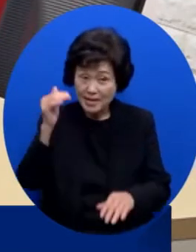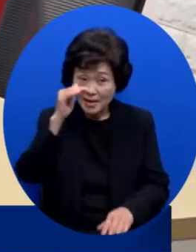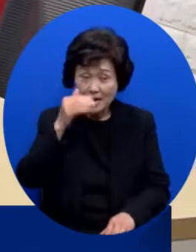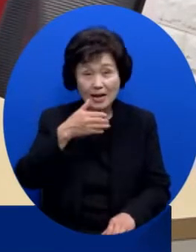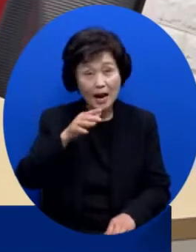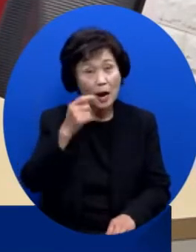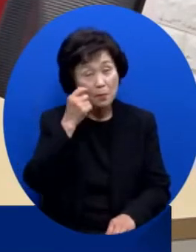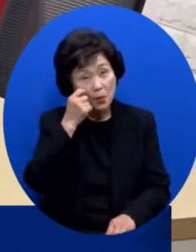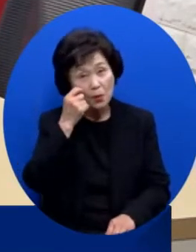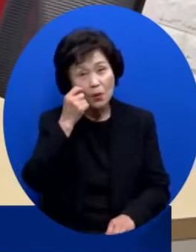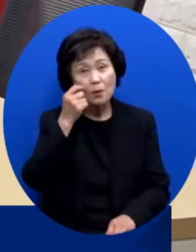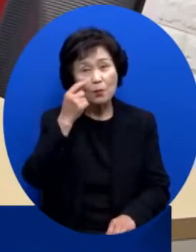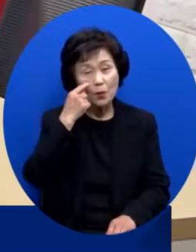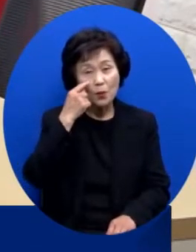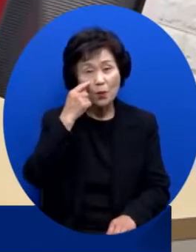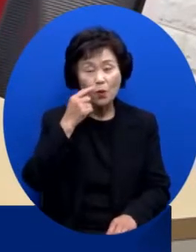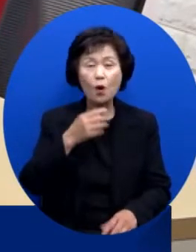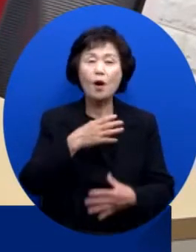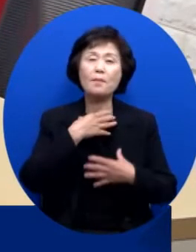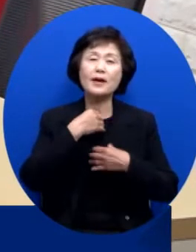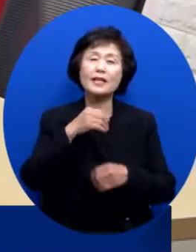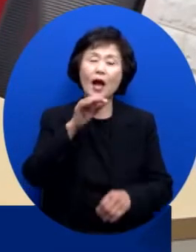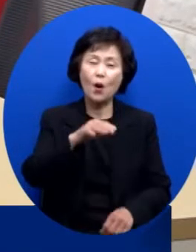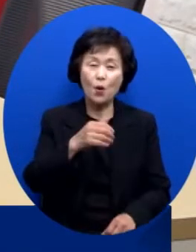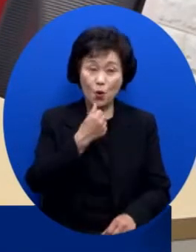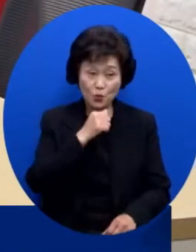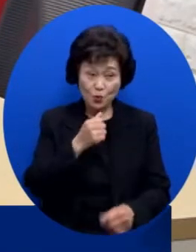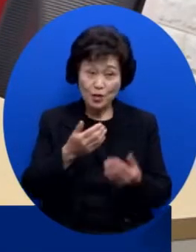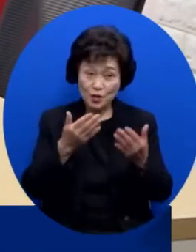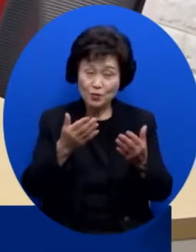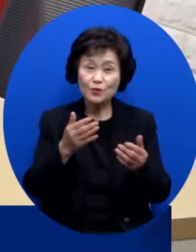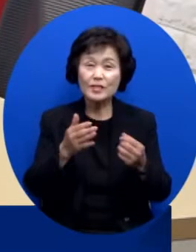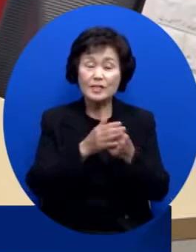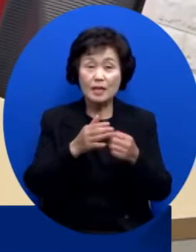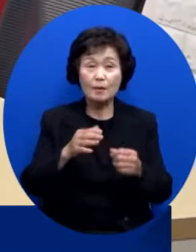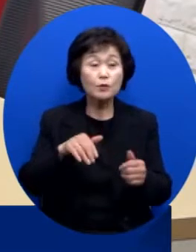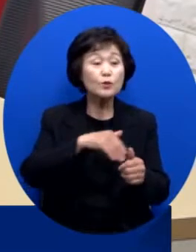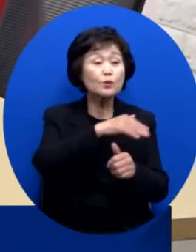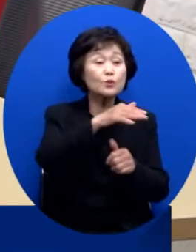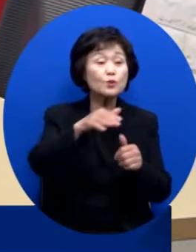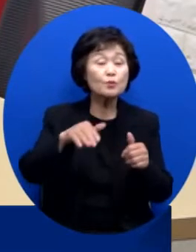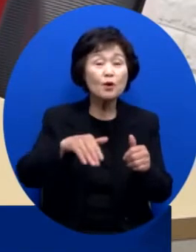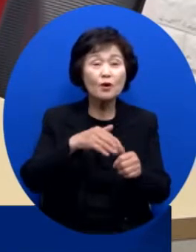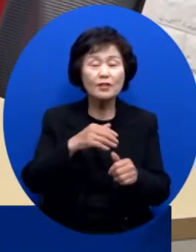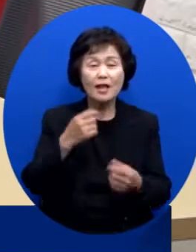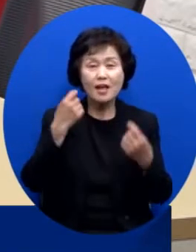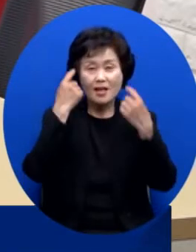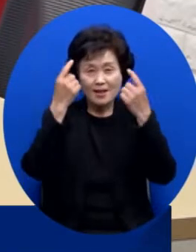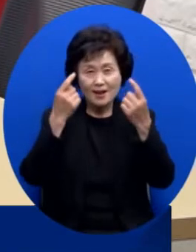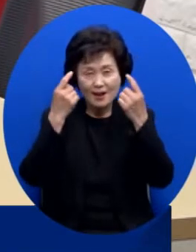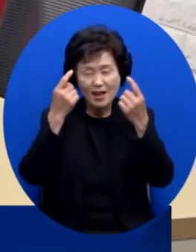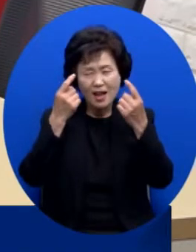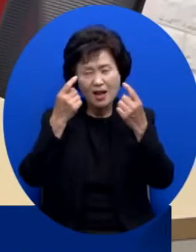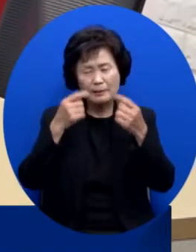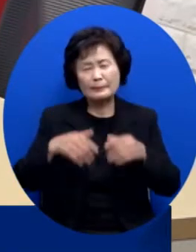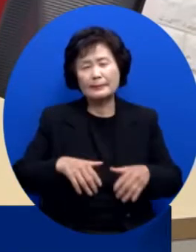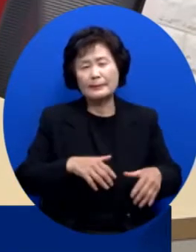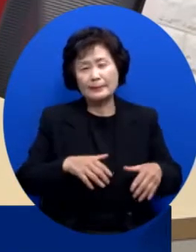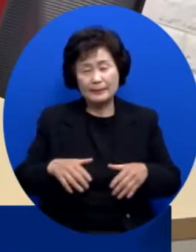편리한 완벽한 곳들만 소개를 하기 때문에 주변에 이제 여행하기를 좀 주저하는